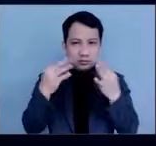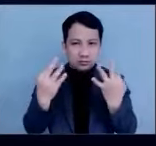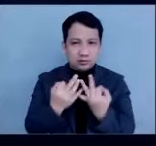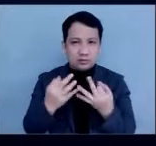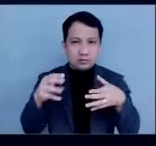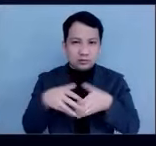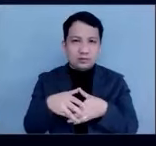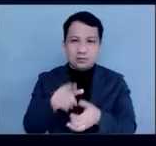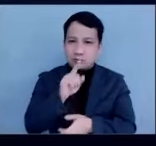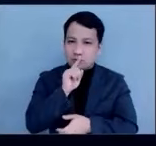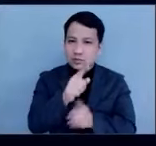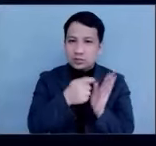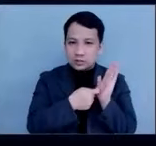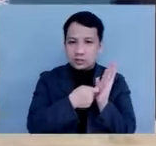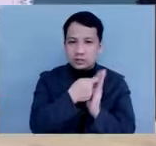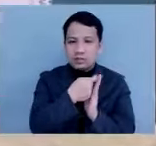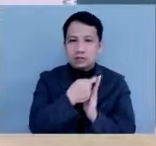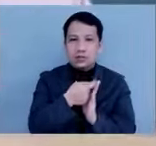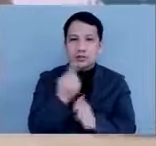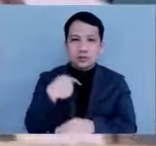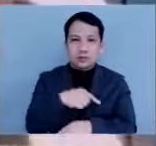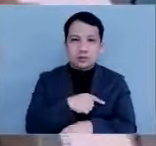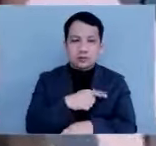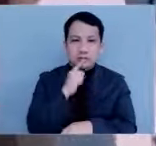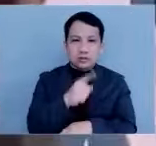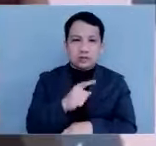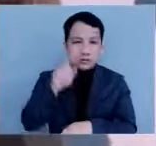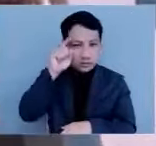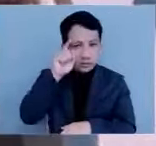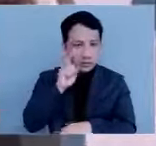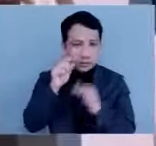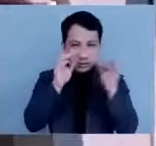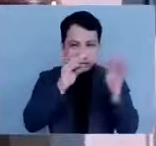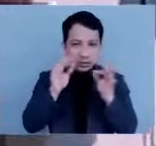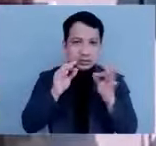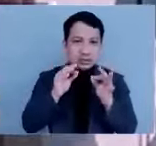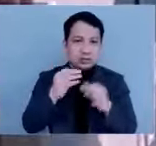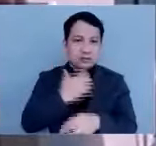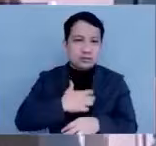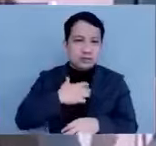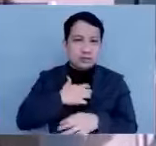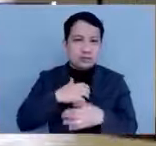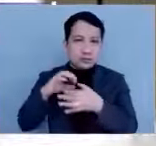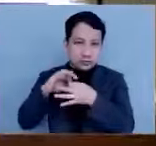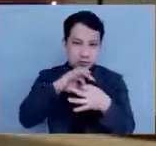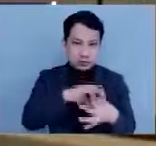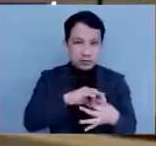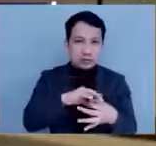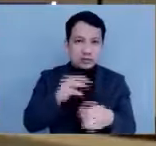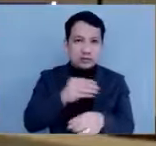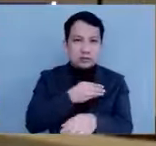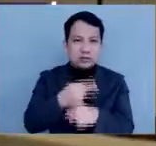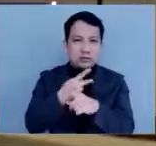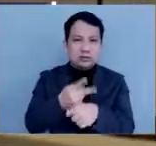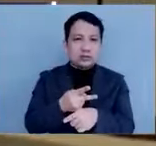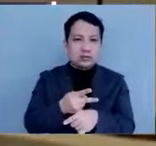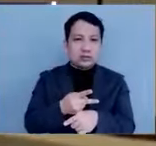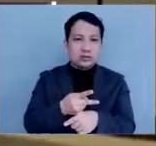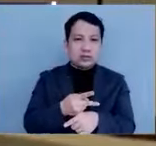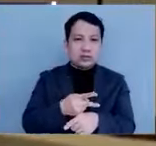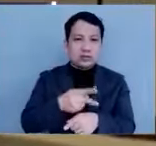mananaig ang katotohanan. Bukod sa sex at drug offense, mainit ding inuugnay ang music producer na si P. Diddy